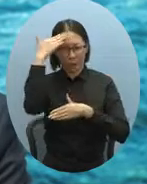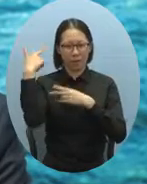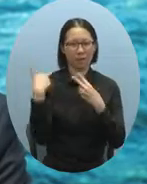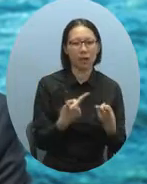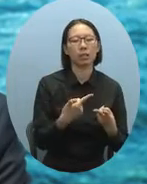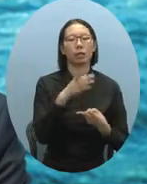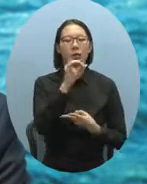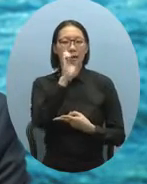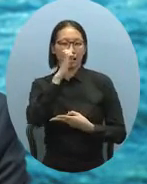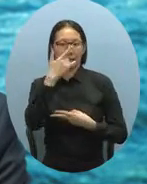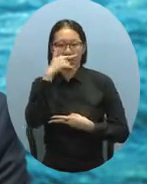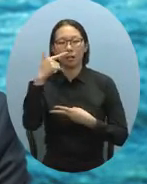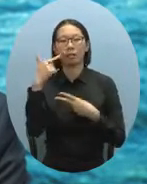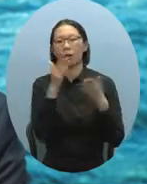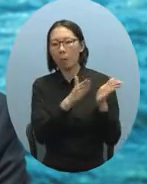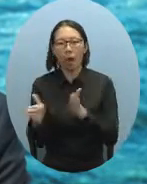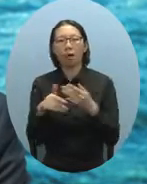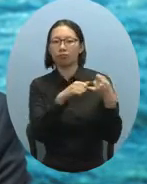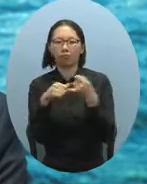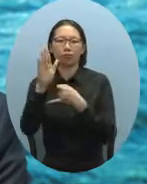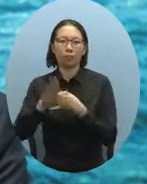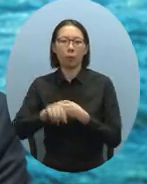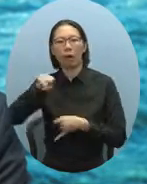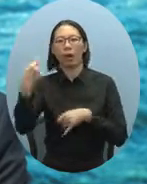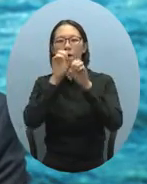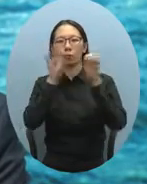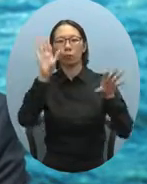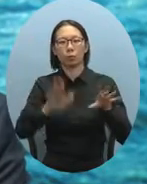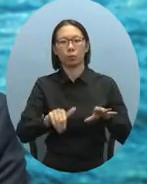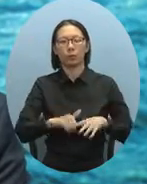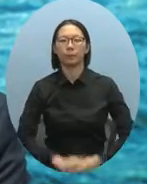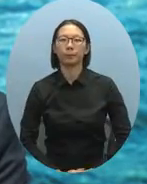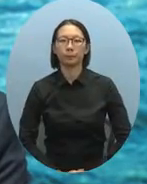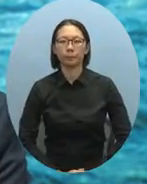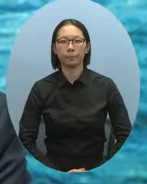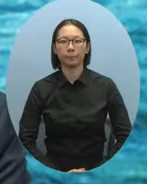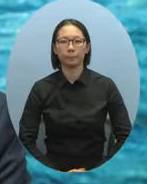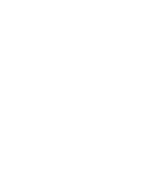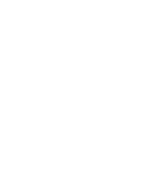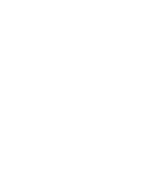展和文憑試的最新安排是需要延期，直至到另行通告。